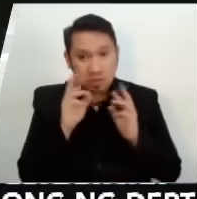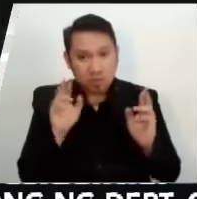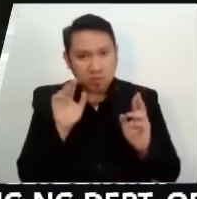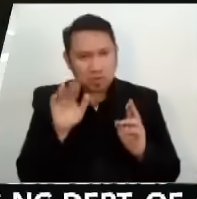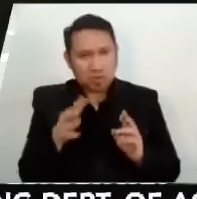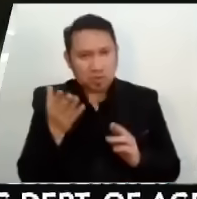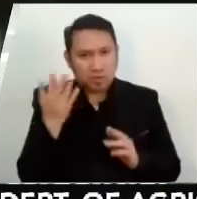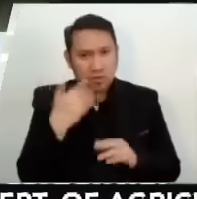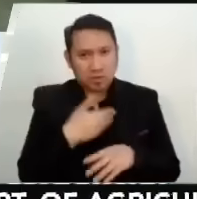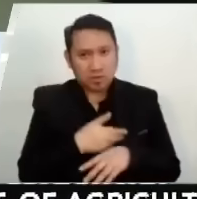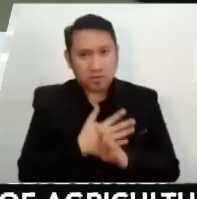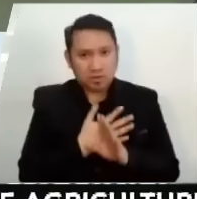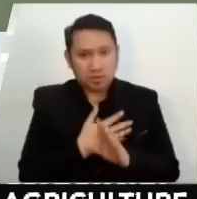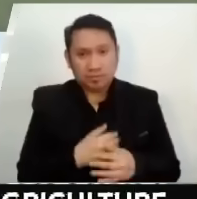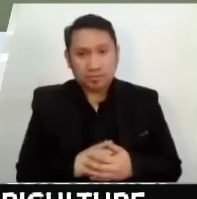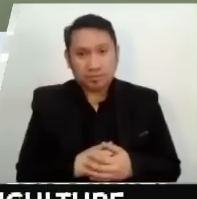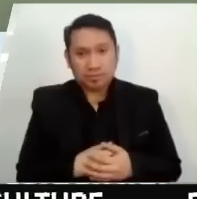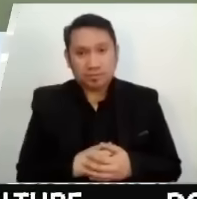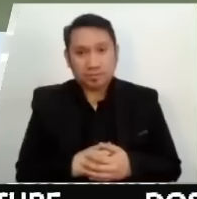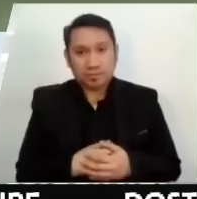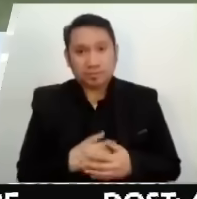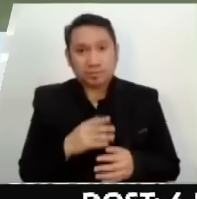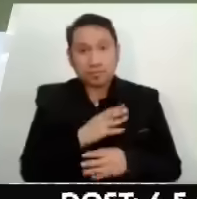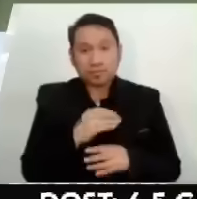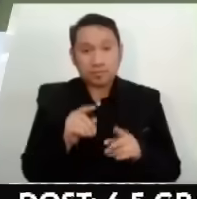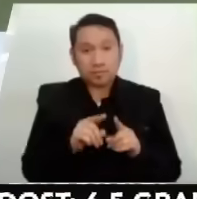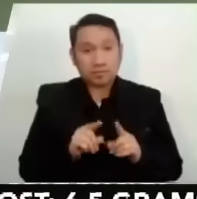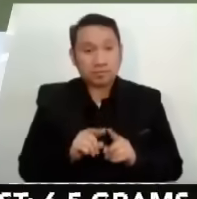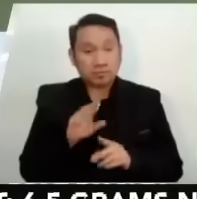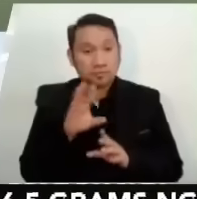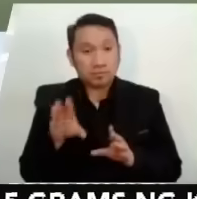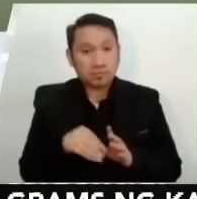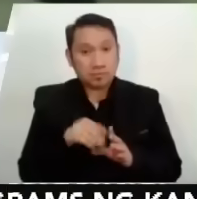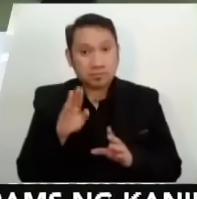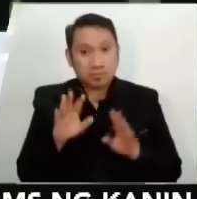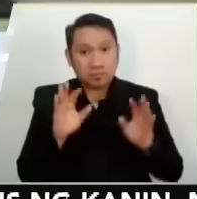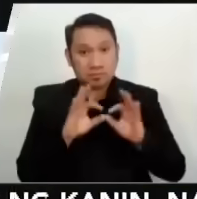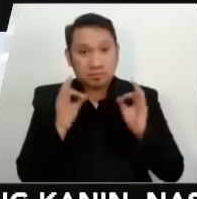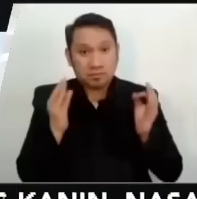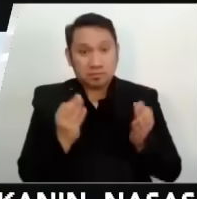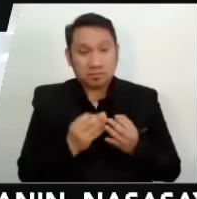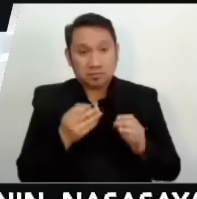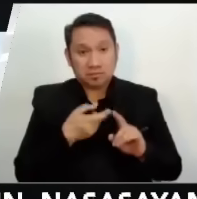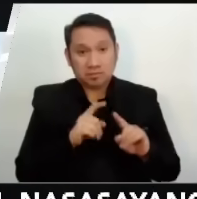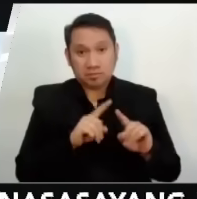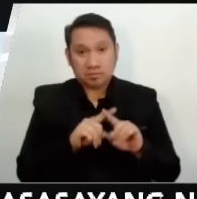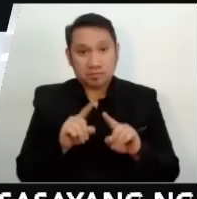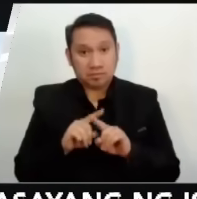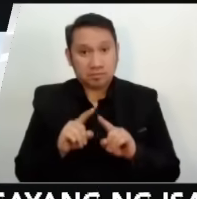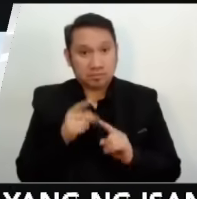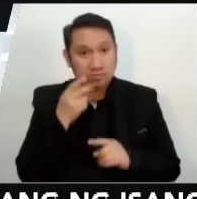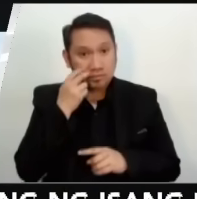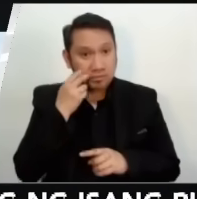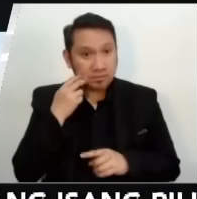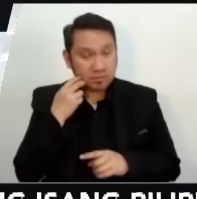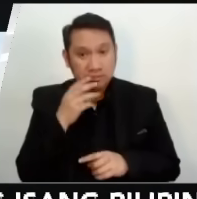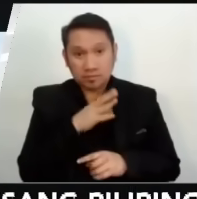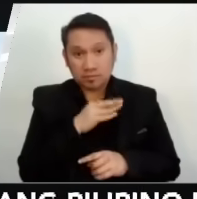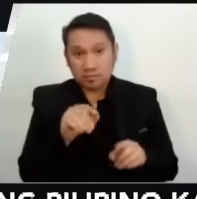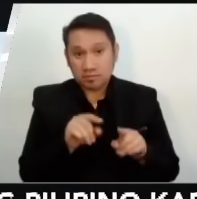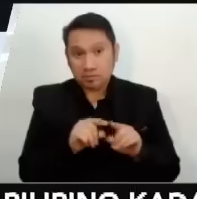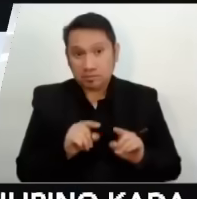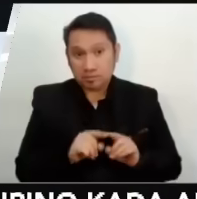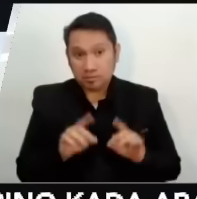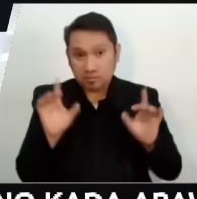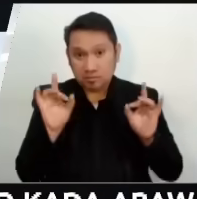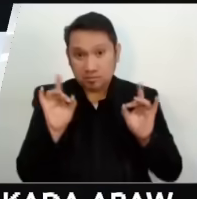Binanggit din ang pagkakasangkot umano ng pamilya Duterte sa iba't ibang krimen. At ang pagbabanta umano ni VP Sara sa